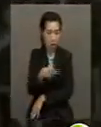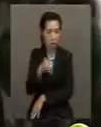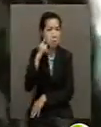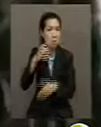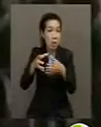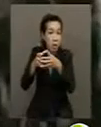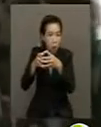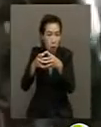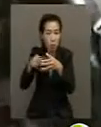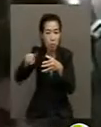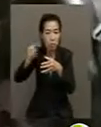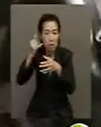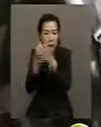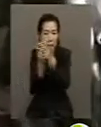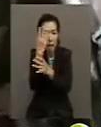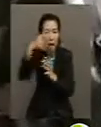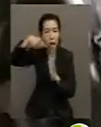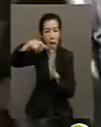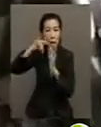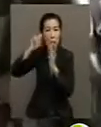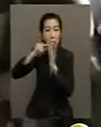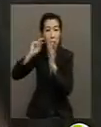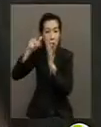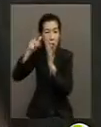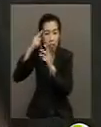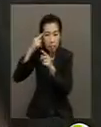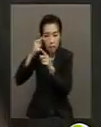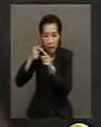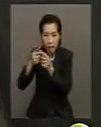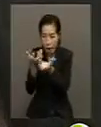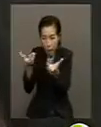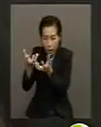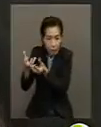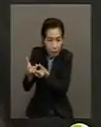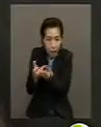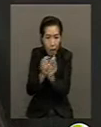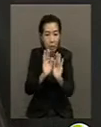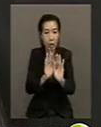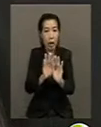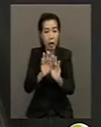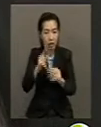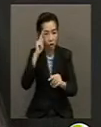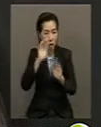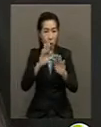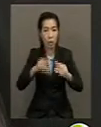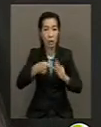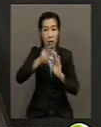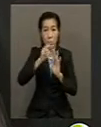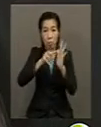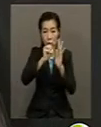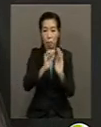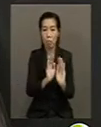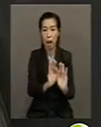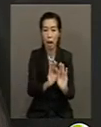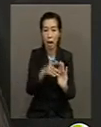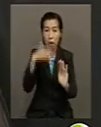บวนการลักลอบขนไม้พยุงโดยใช้พื้นที่จังหวัดปทุมธานีเป็นที่พักของก่อนจะส่งต่อไปที่อื่น